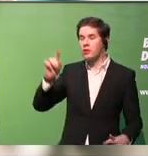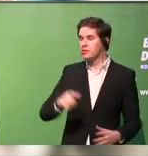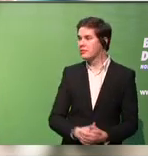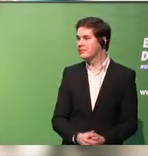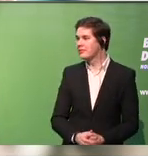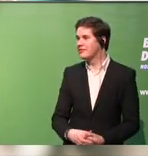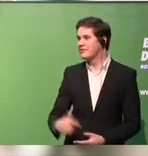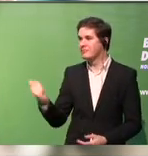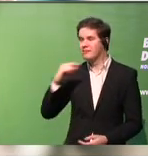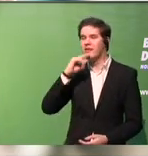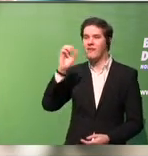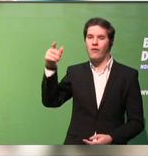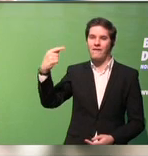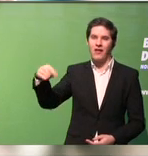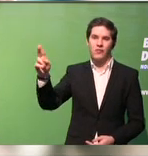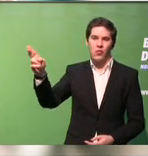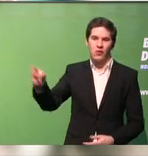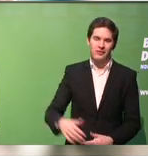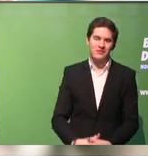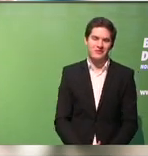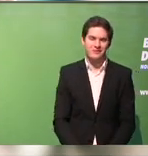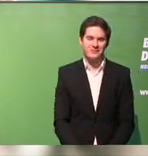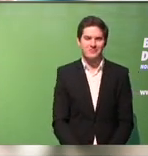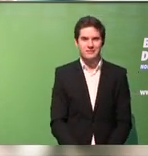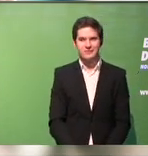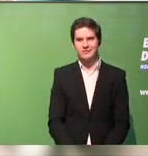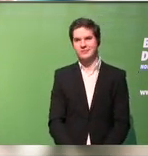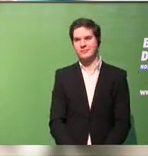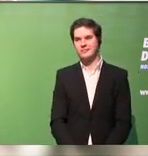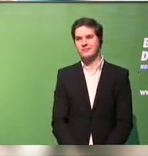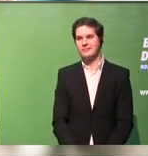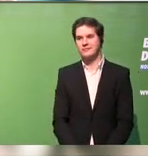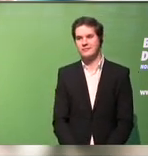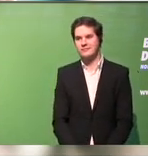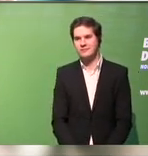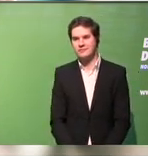doch, sind noch vereinzelt.